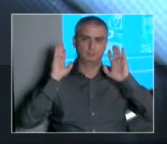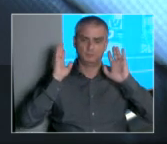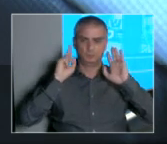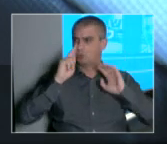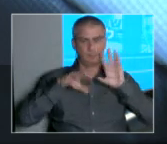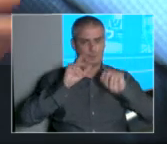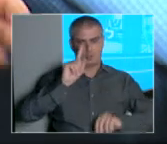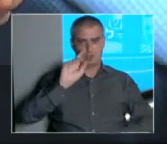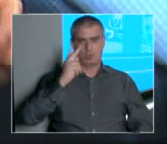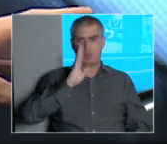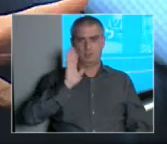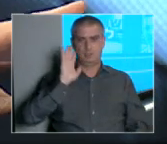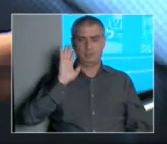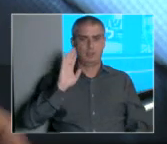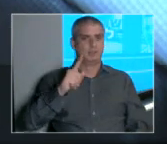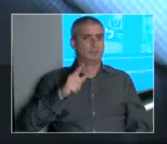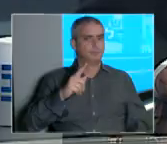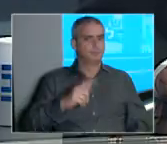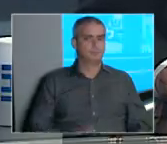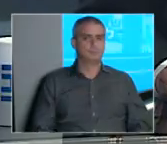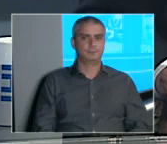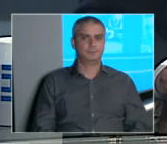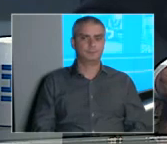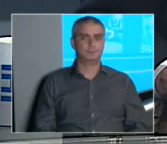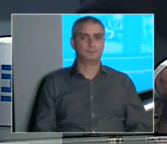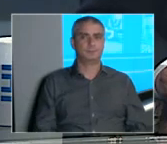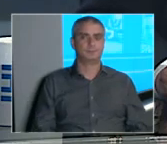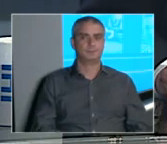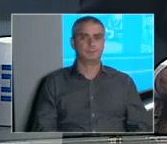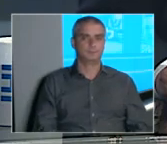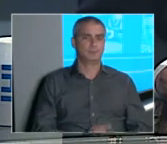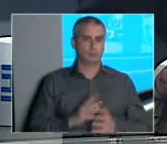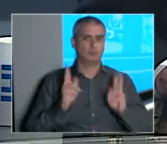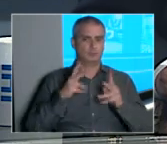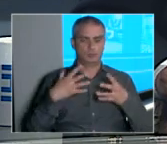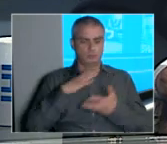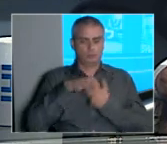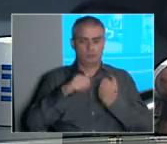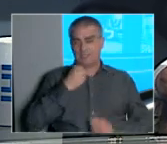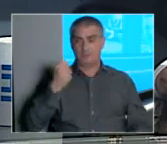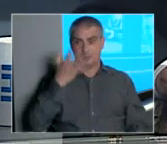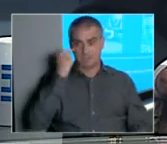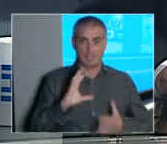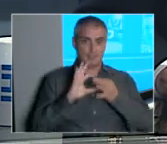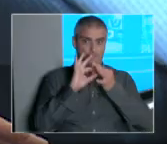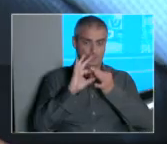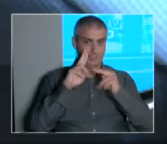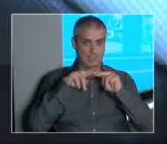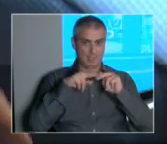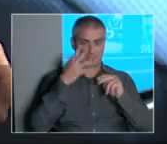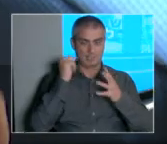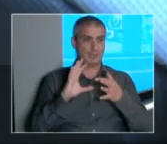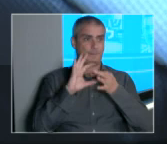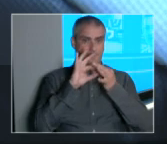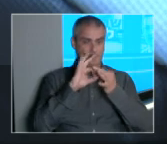עוד פעם לבחירות. אוקיי, יש כאן קונסטלציה אבל, מאוד מסובכת, למחנה הימין, אתה בשעתו הייתה לך ברית, אחרי שהייתה את